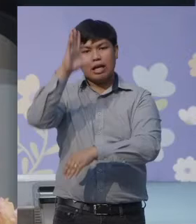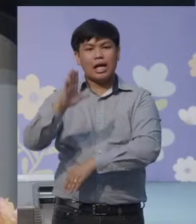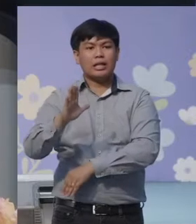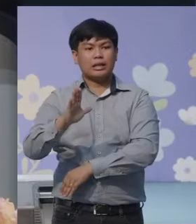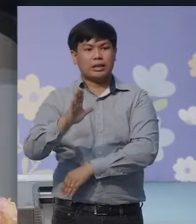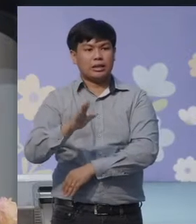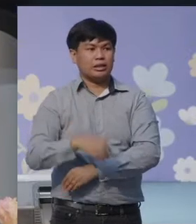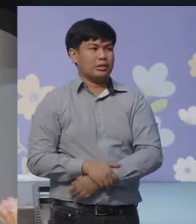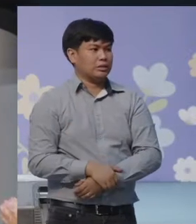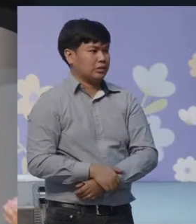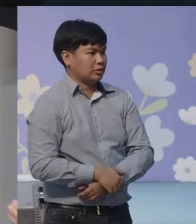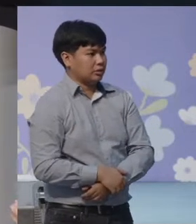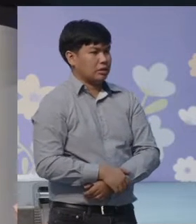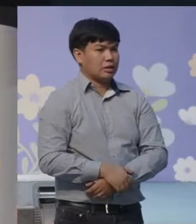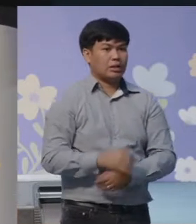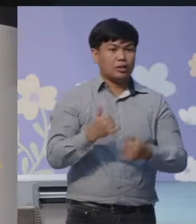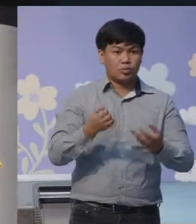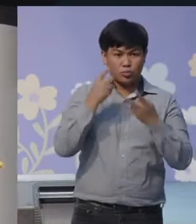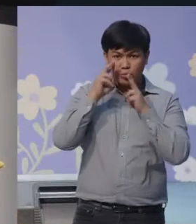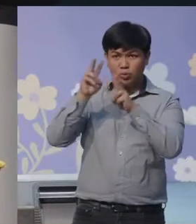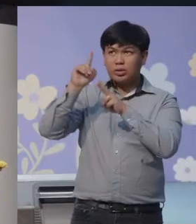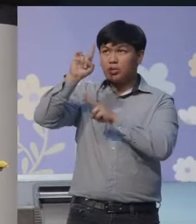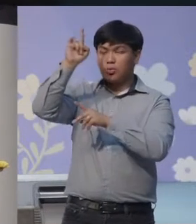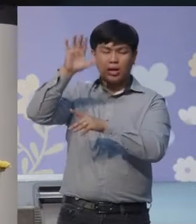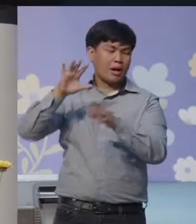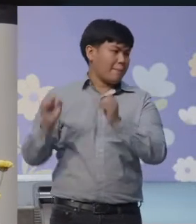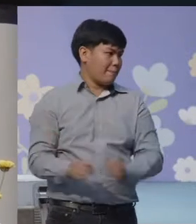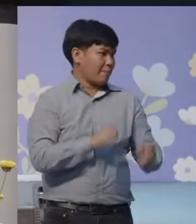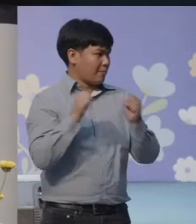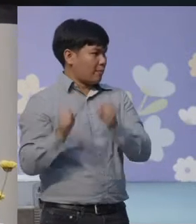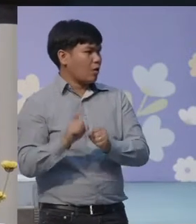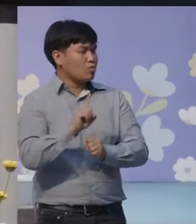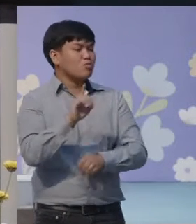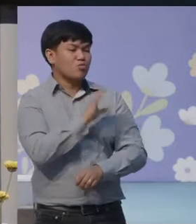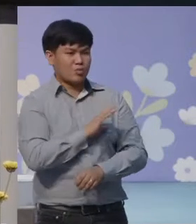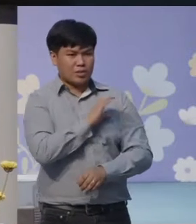Panginoon? Panginoon, natitingnan natin kung sino mamaya.